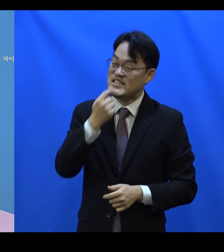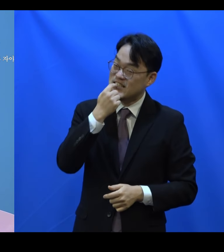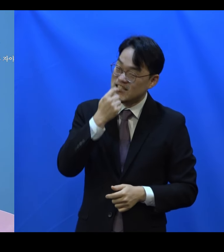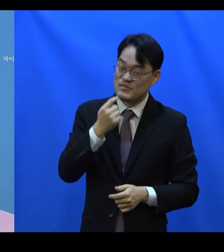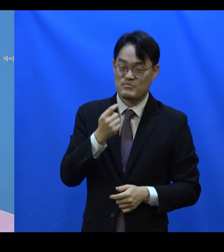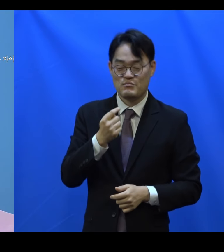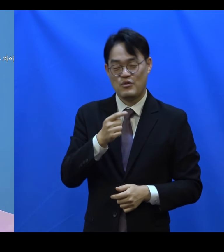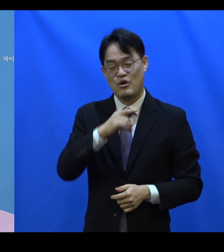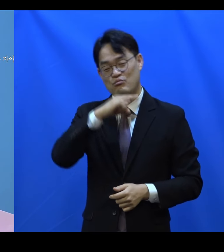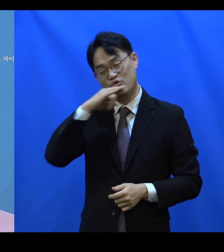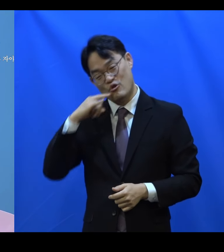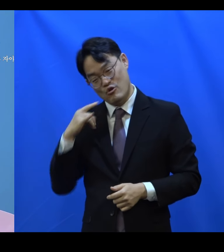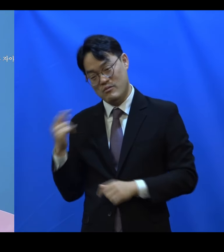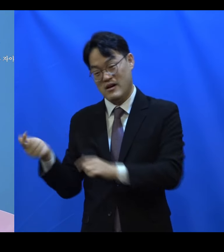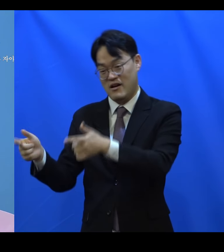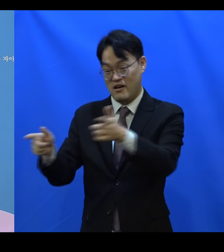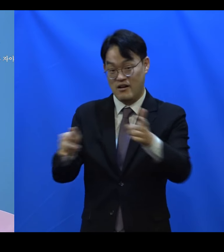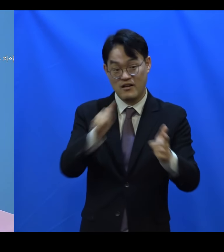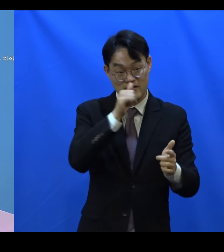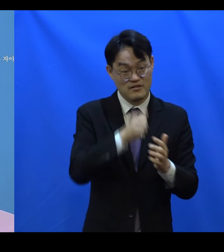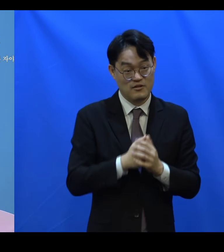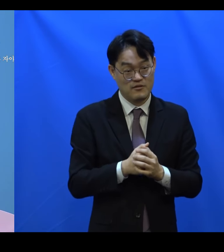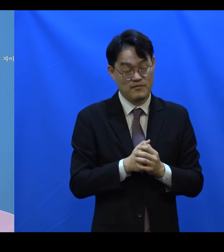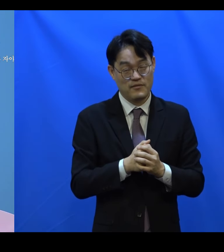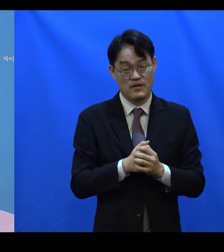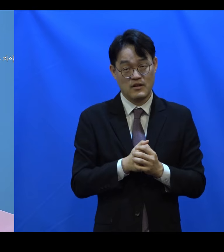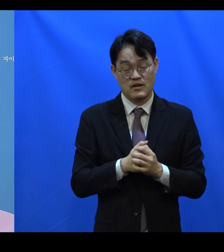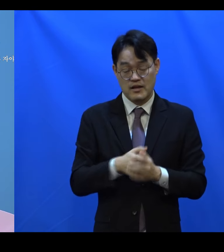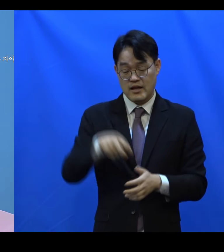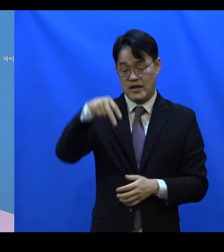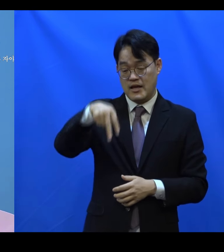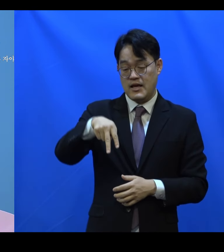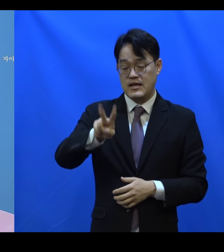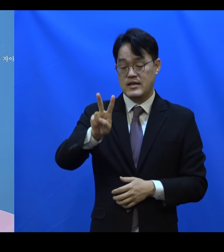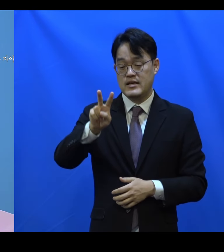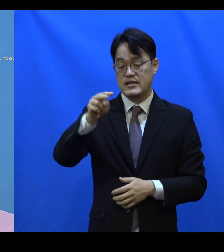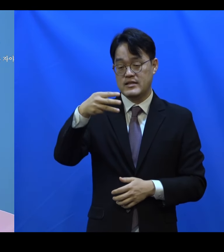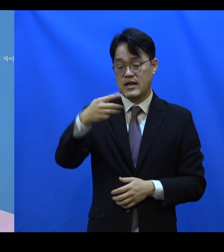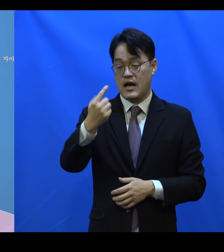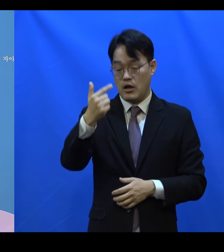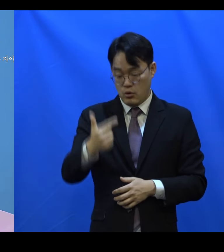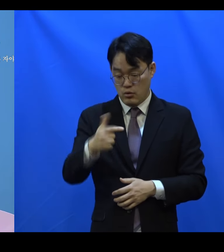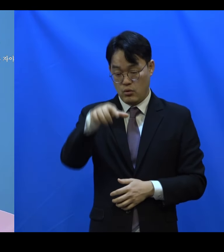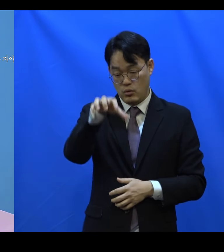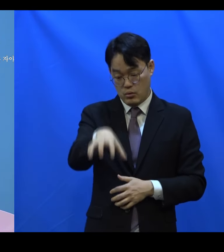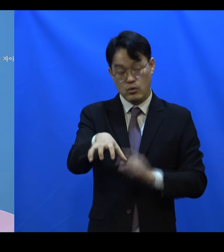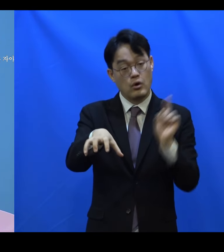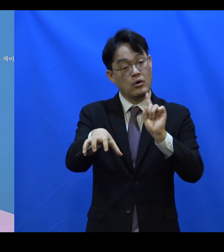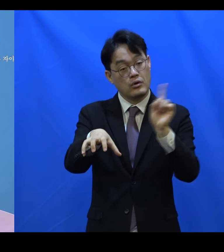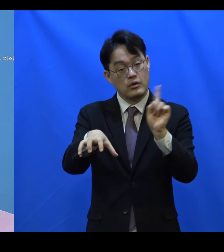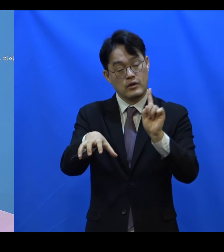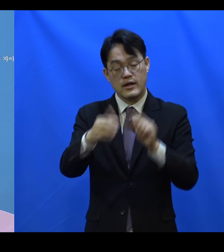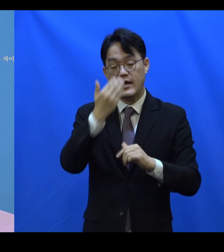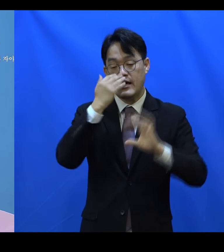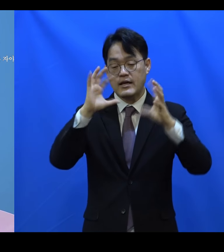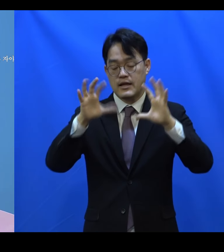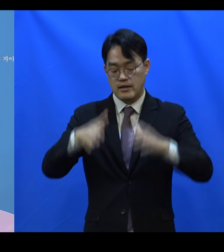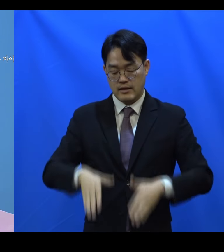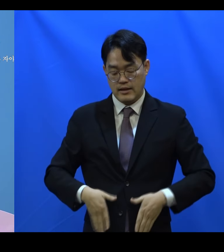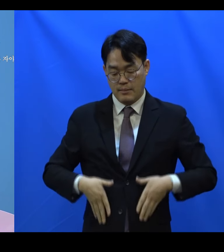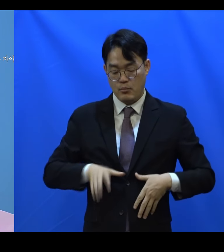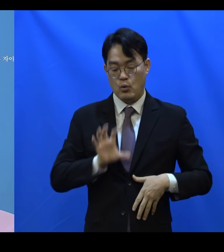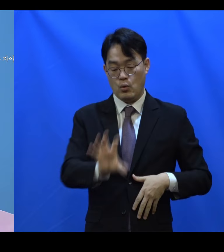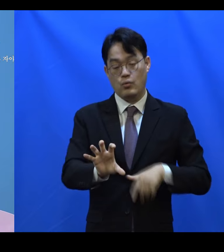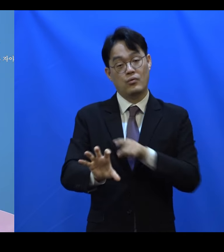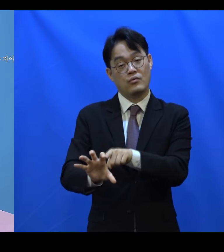이 샤론의 갈멜산, 이쪽은 남쪽 지중해 연안의 비옥한 땅으로 특별히 장미가 유명한